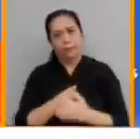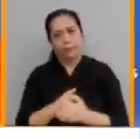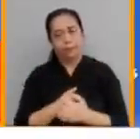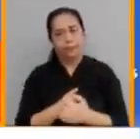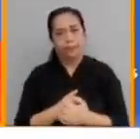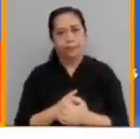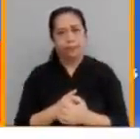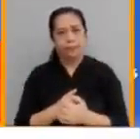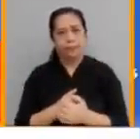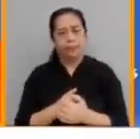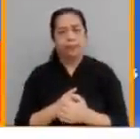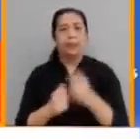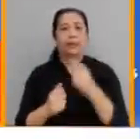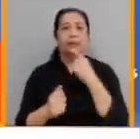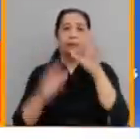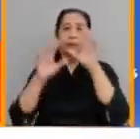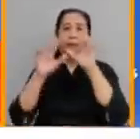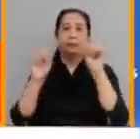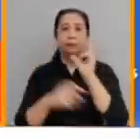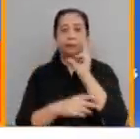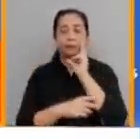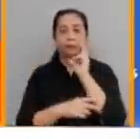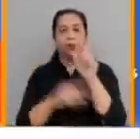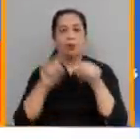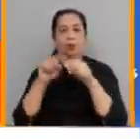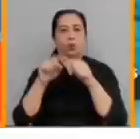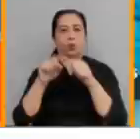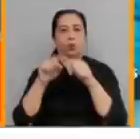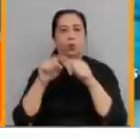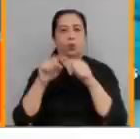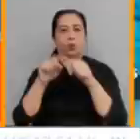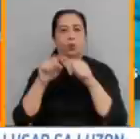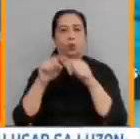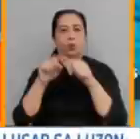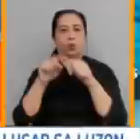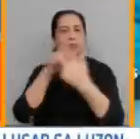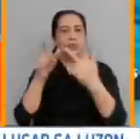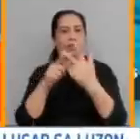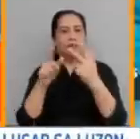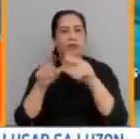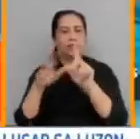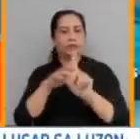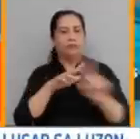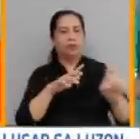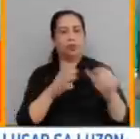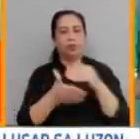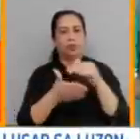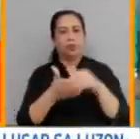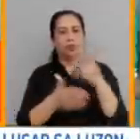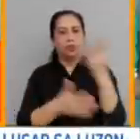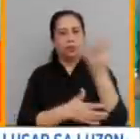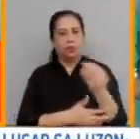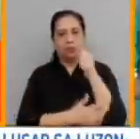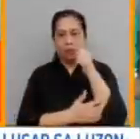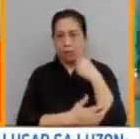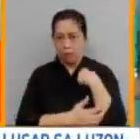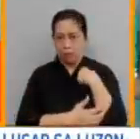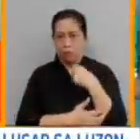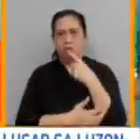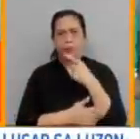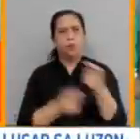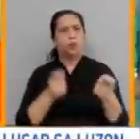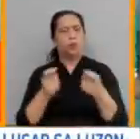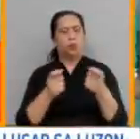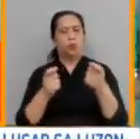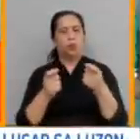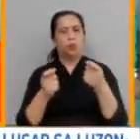Sinabi ng Pangulo nang bumisita siya sa tatlong evacuation center sa Batangas kahapon. Dagdag pa niya, kontrolado na raw ng